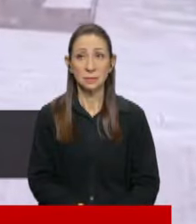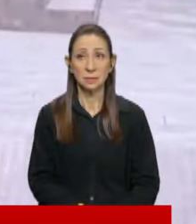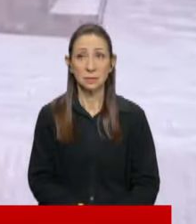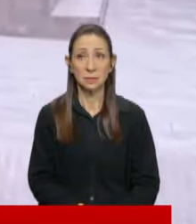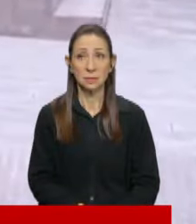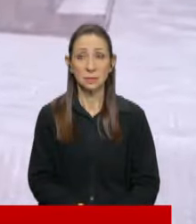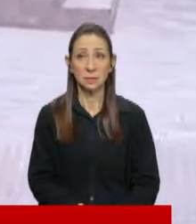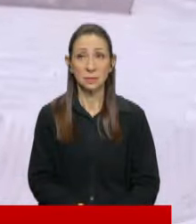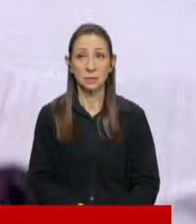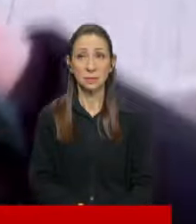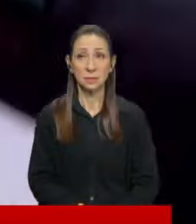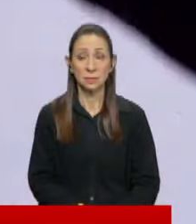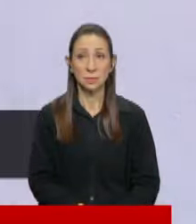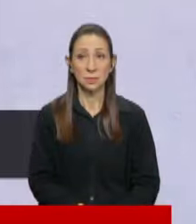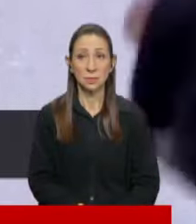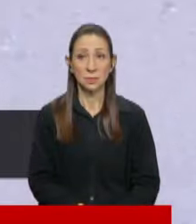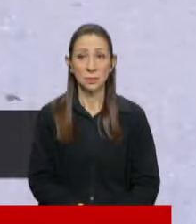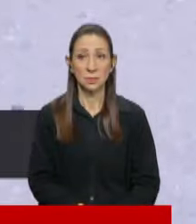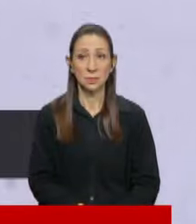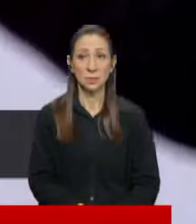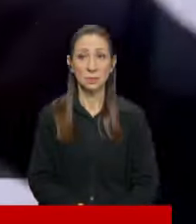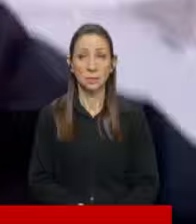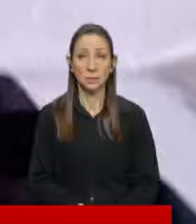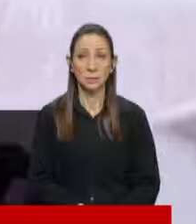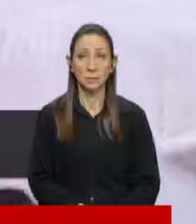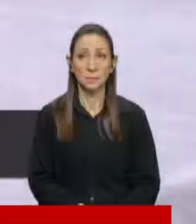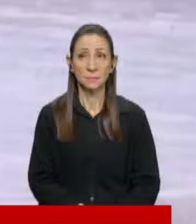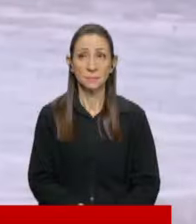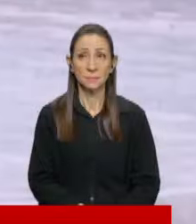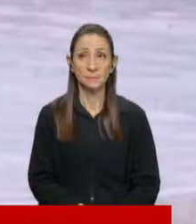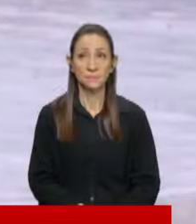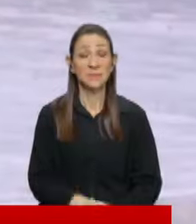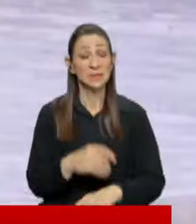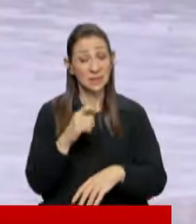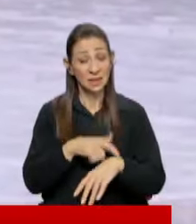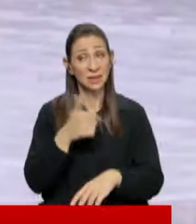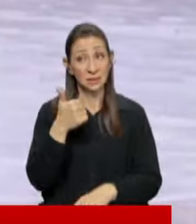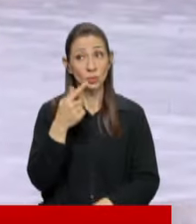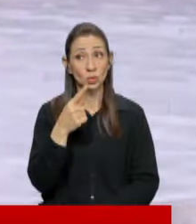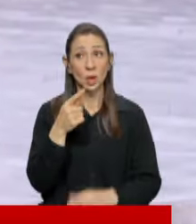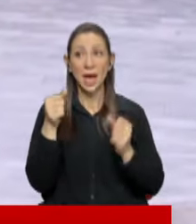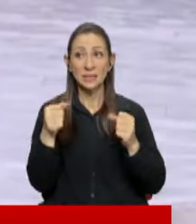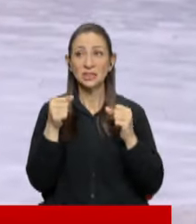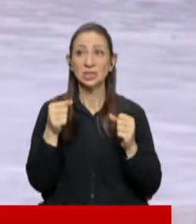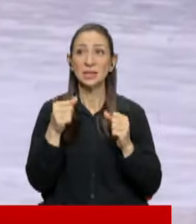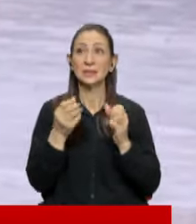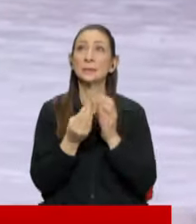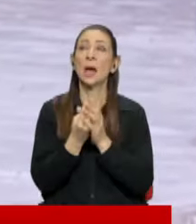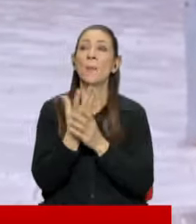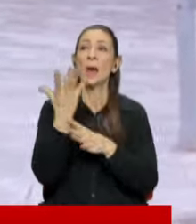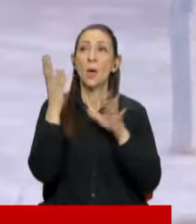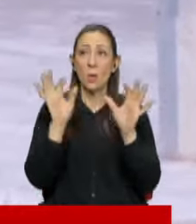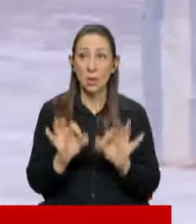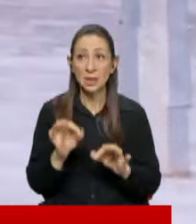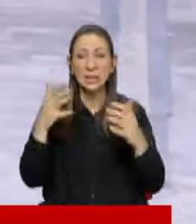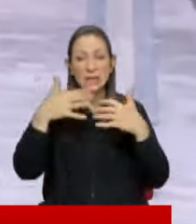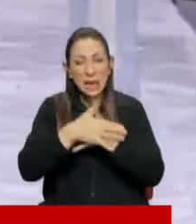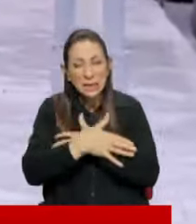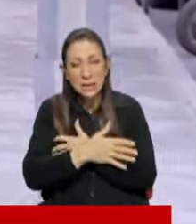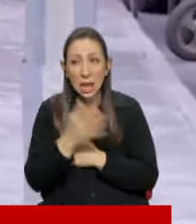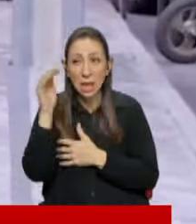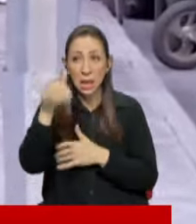kaç? Saat 6.30. Bitti işte. Saat 6.30. Erzincan'da hava aydınlanmaya başladı. Gece